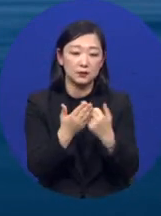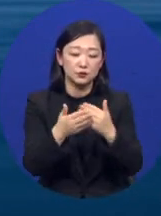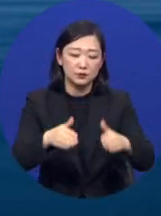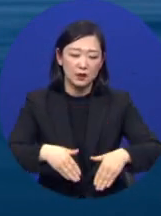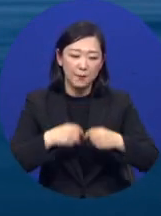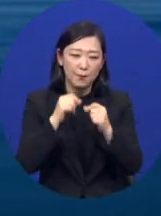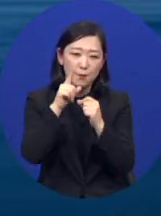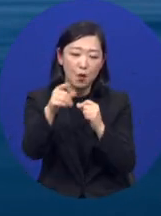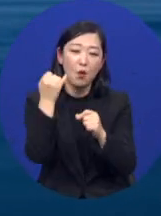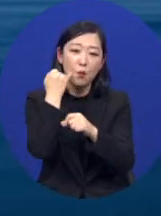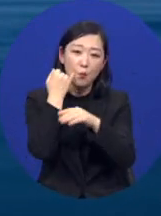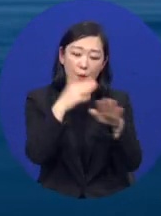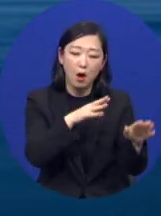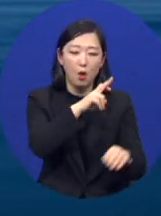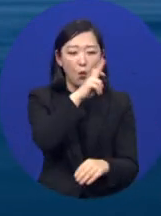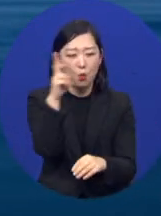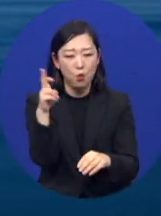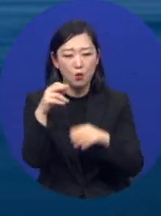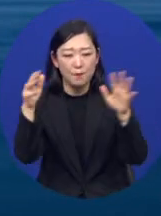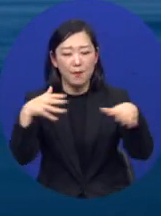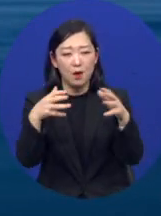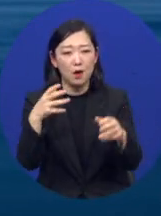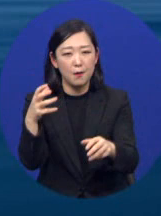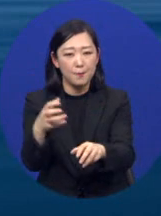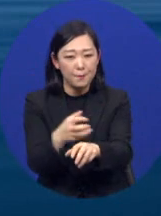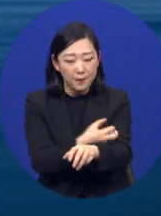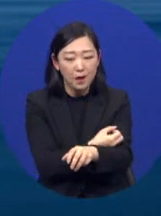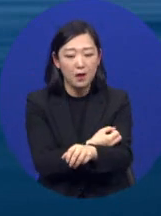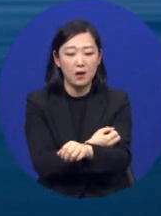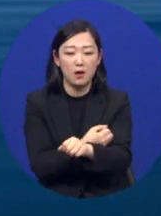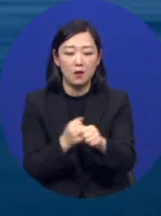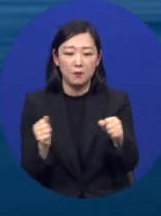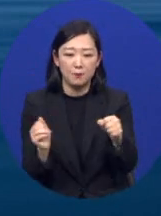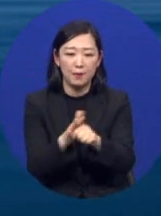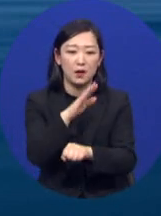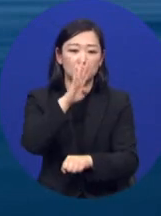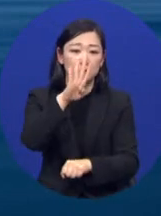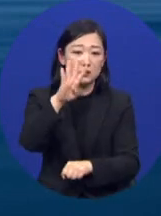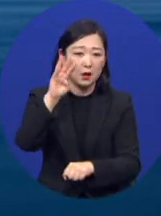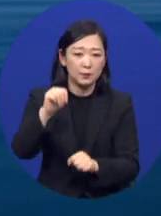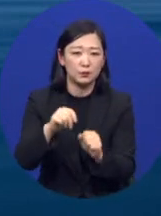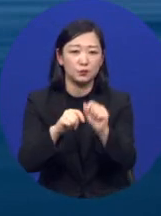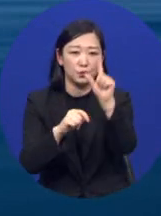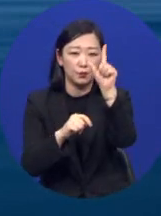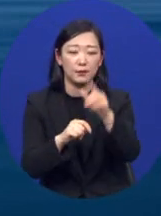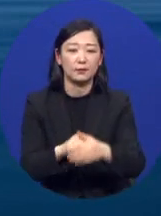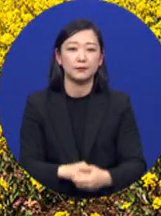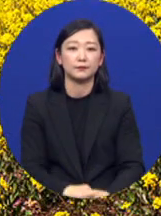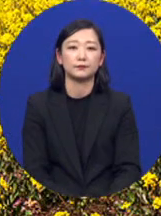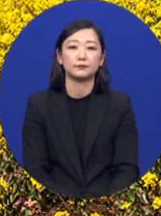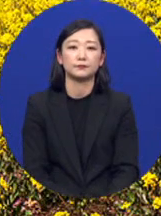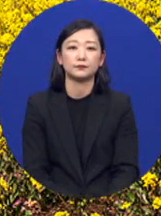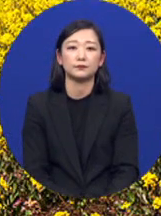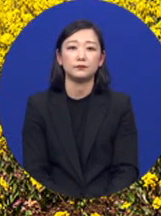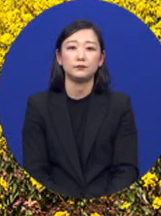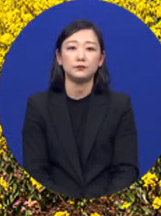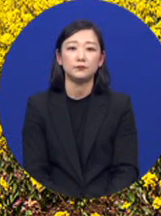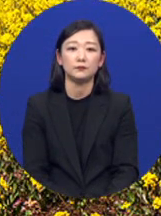남쪽 먼바다로는 내일 오후까지 바람이 강하게 불어서 물결이 4m까지 높게 있는 곳이 있겠습니다